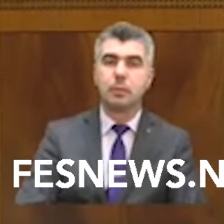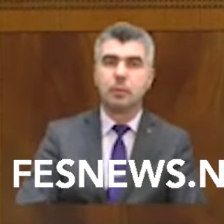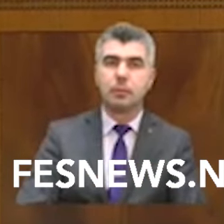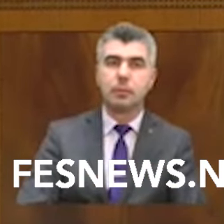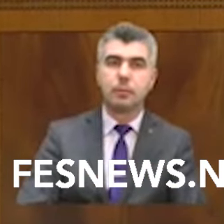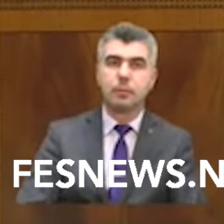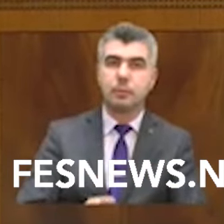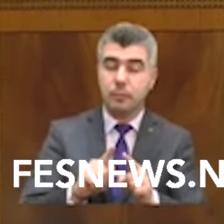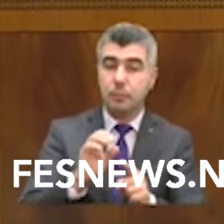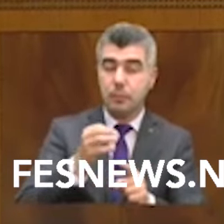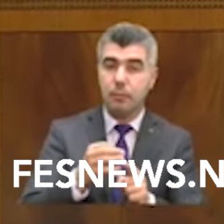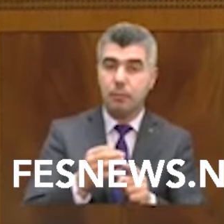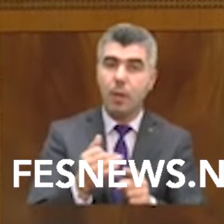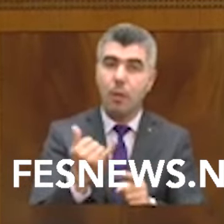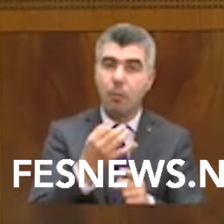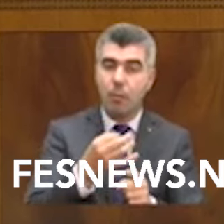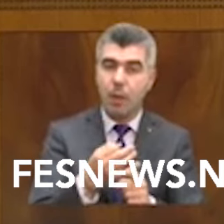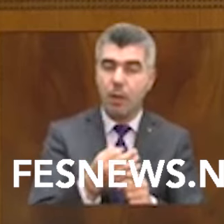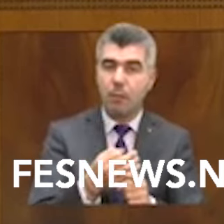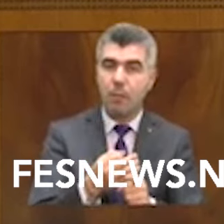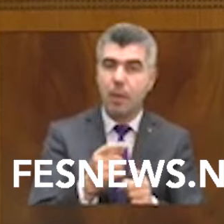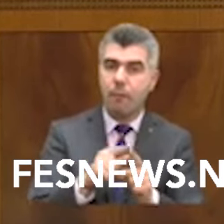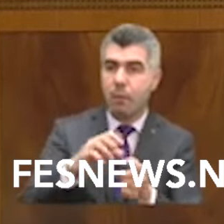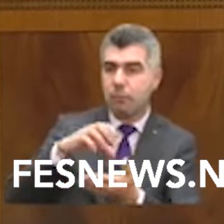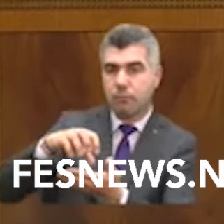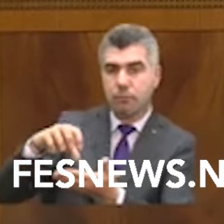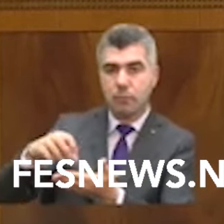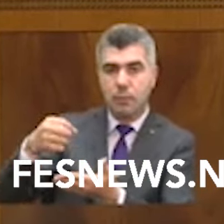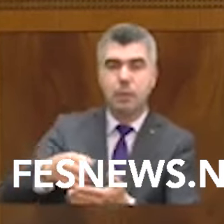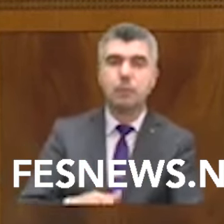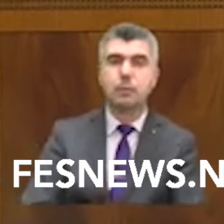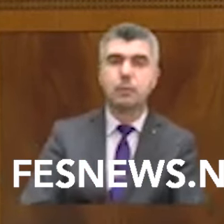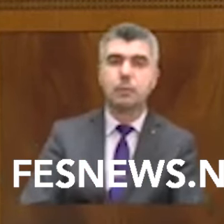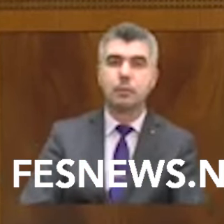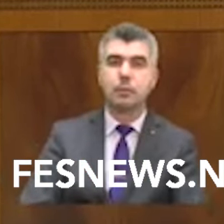في بناء اقطاب يعني مجاليه.